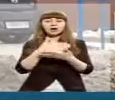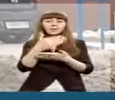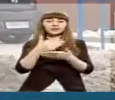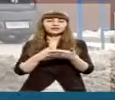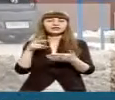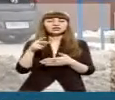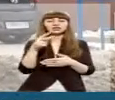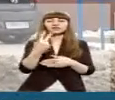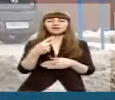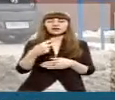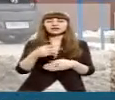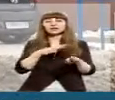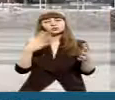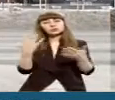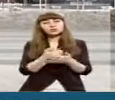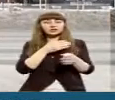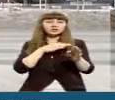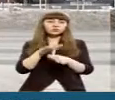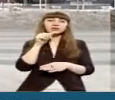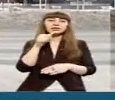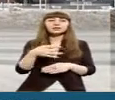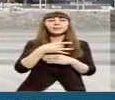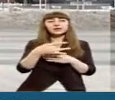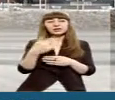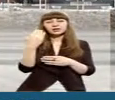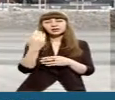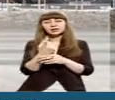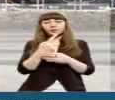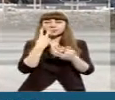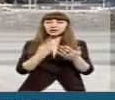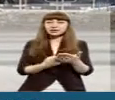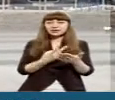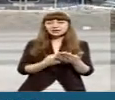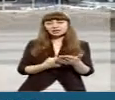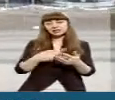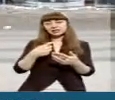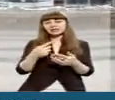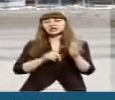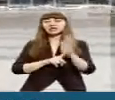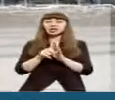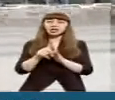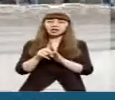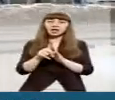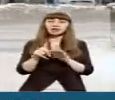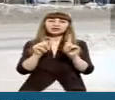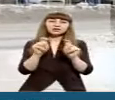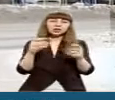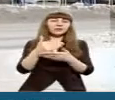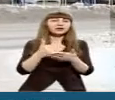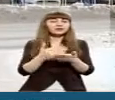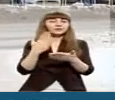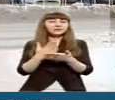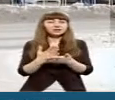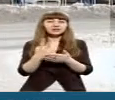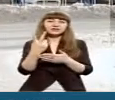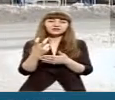ауданында нәтижелі атқарылуда. Оған мына көрсеткіштер дәлел. Бағдарлама іске асырылғаннан бері өлкеде жалпы құны 9 миллиард теңге